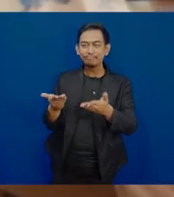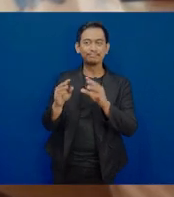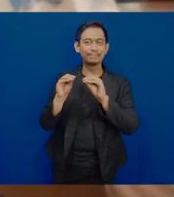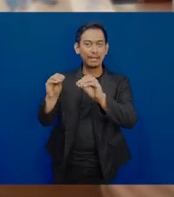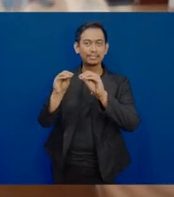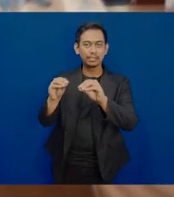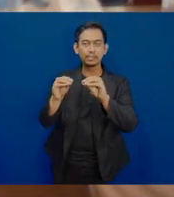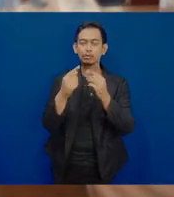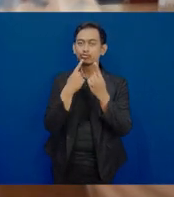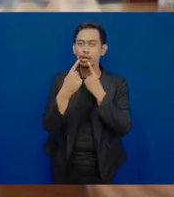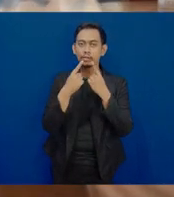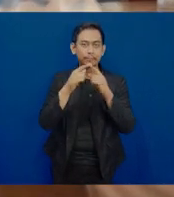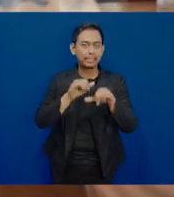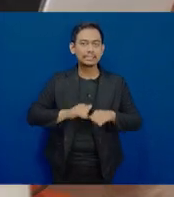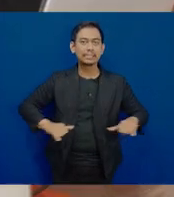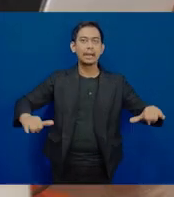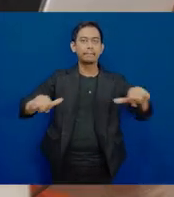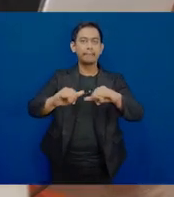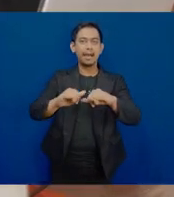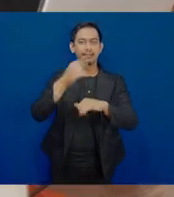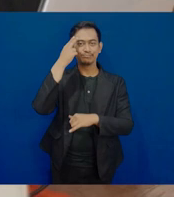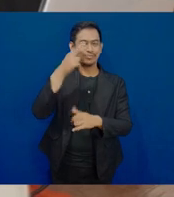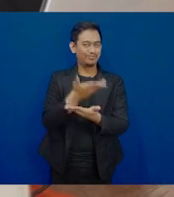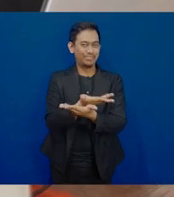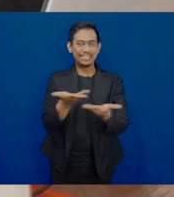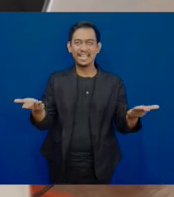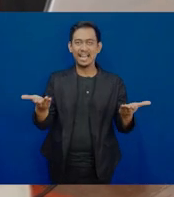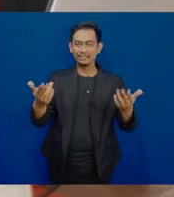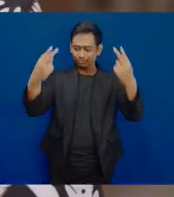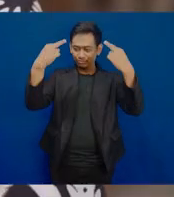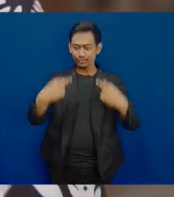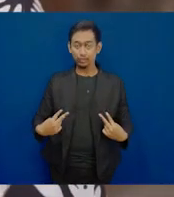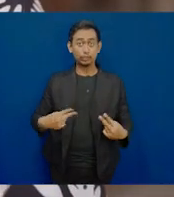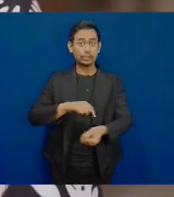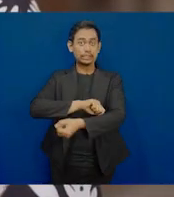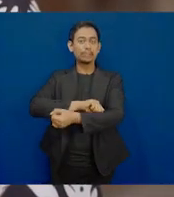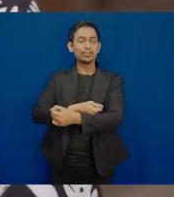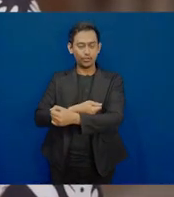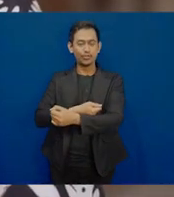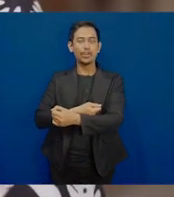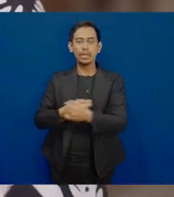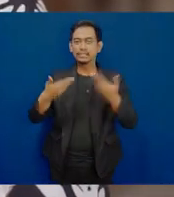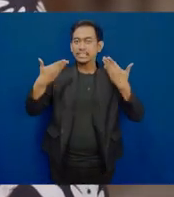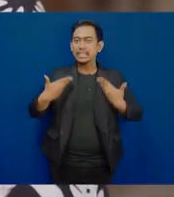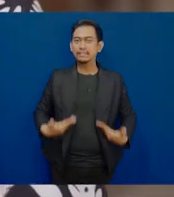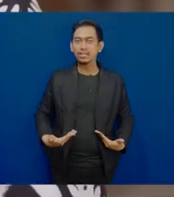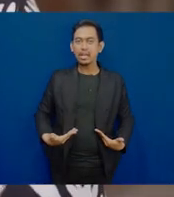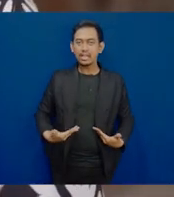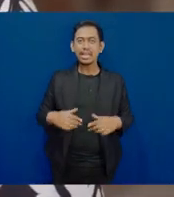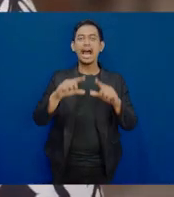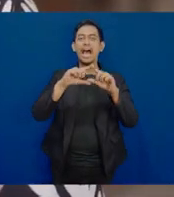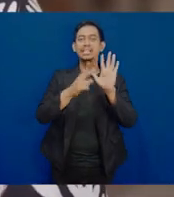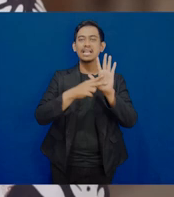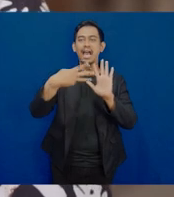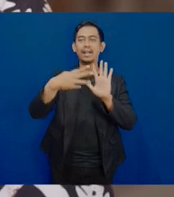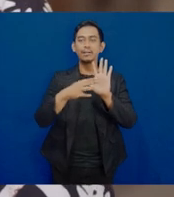juga konseling. Lah, dalam konseling edukasi itu kita bisa melihat respon dari pasien tersebut. Jadi animonya